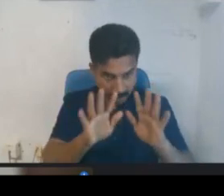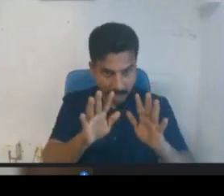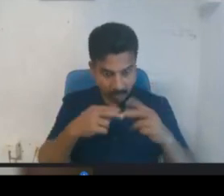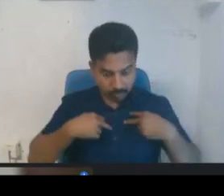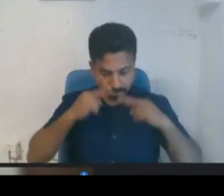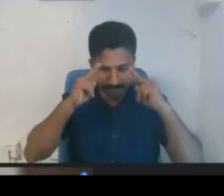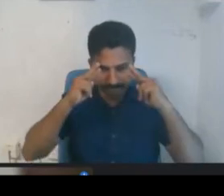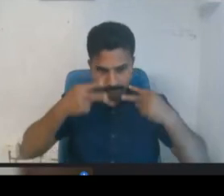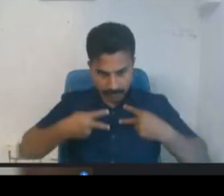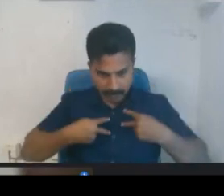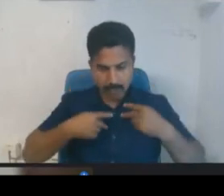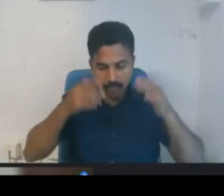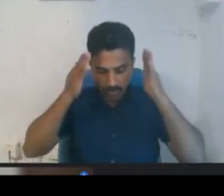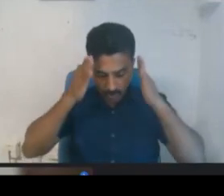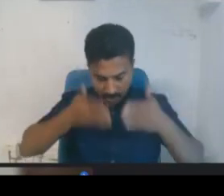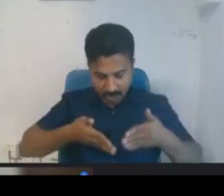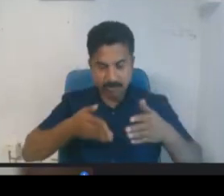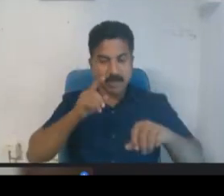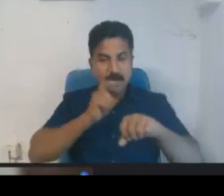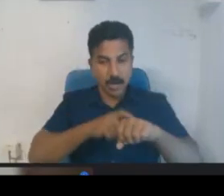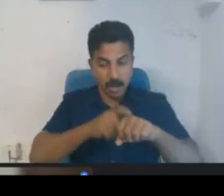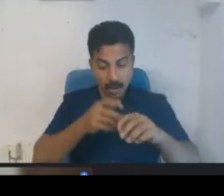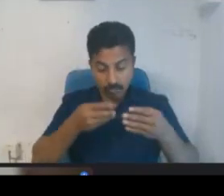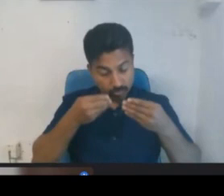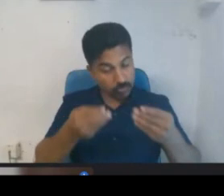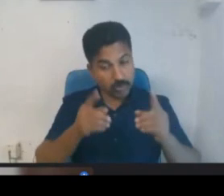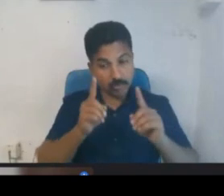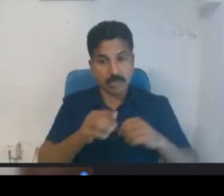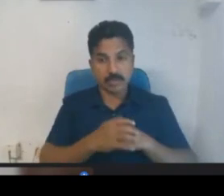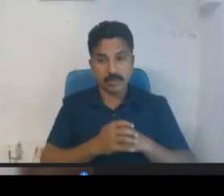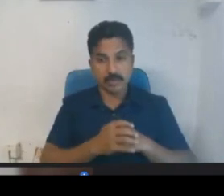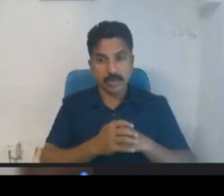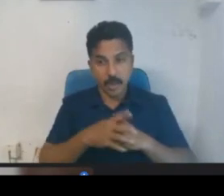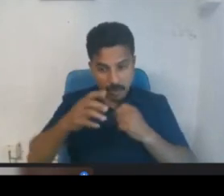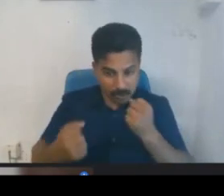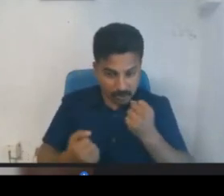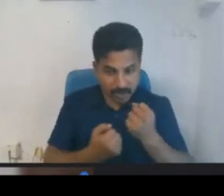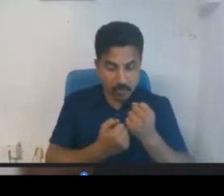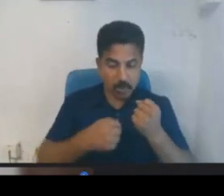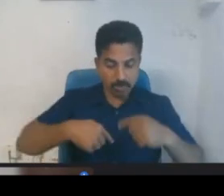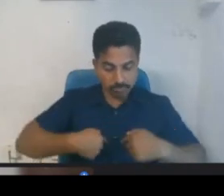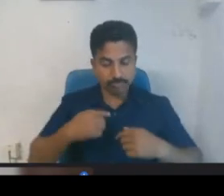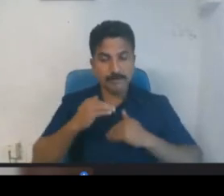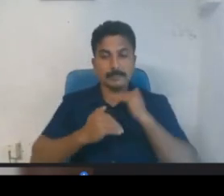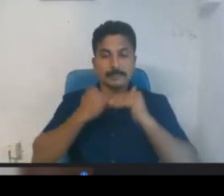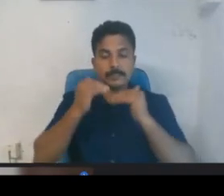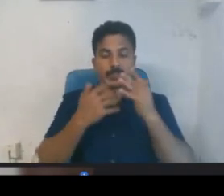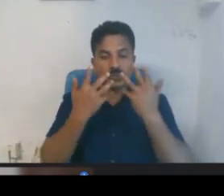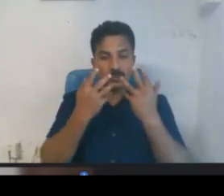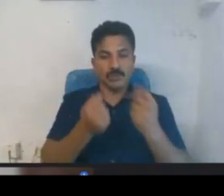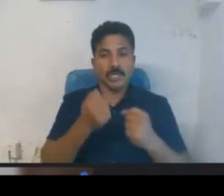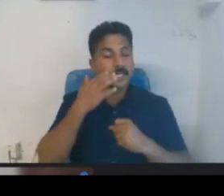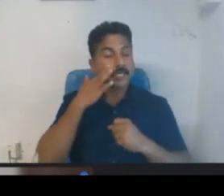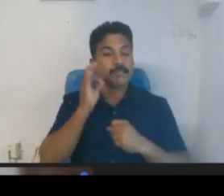നിങ്ങൾ നിങ്ങളുടെ എന്താ നിങ്ങൾക്ക് ആവശ്യമുള്ള സമയം എടുക്കുകയും അതിനുവേണ്ട ബാറ്ററി റീചാർജ് ചെയ്യാനും നിങ്ങൾ ശ്രദ്ധിക്കേണ്ടതായിട്ടുണ്ട്.